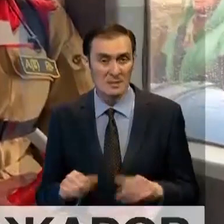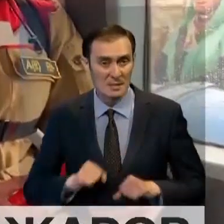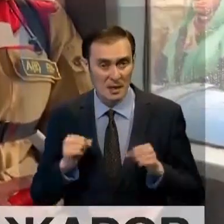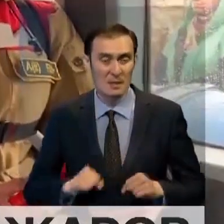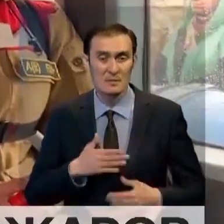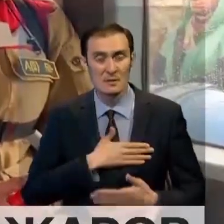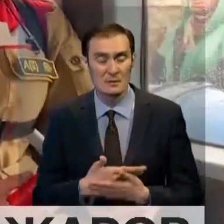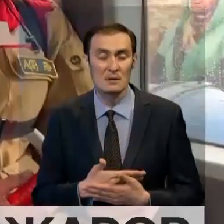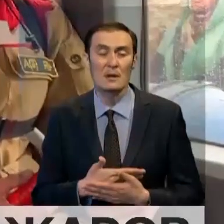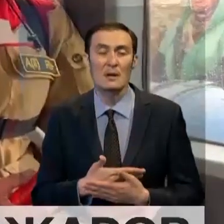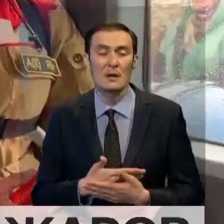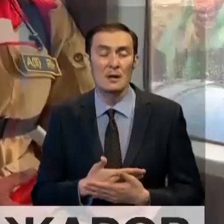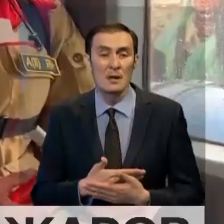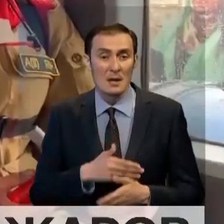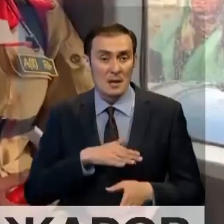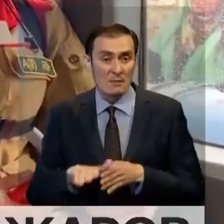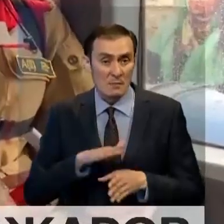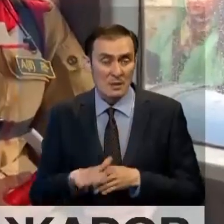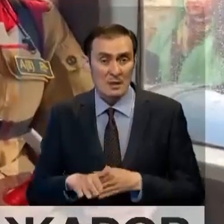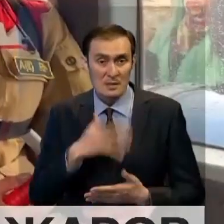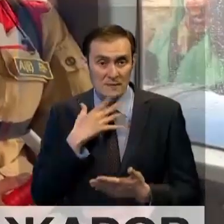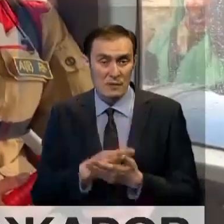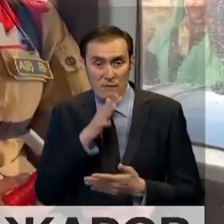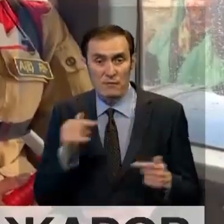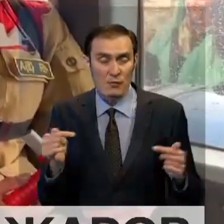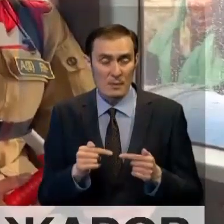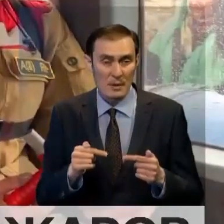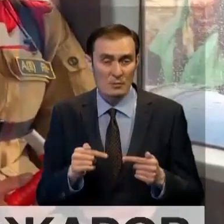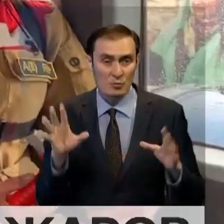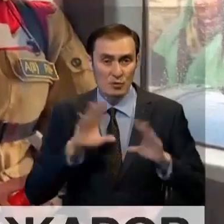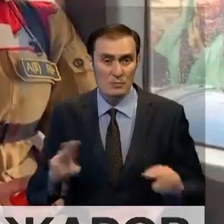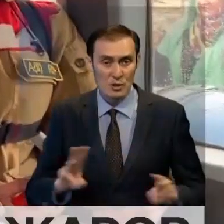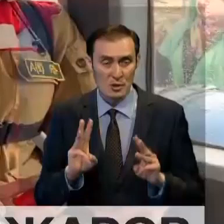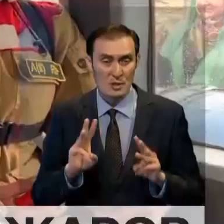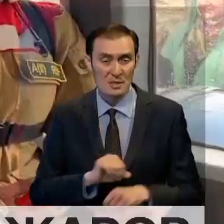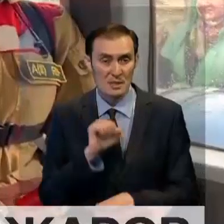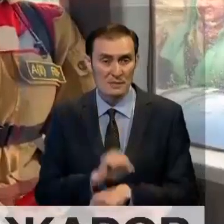стараемся выполнять зары, как своевременно